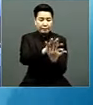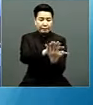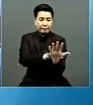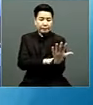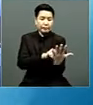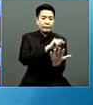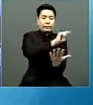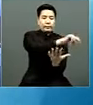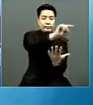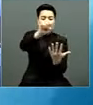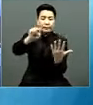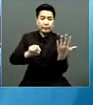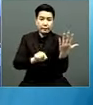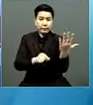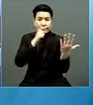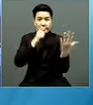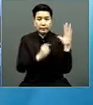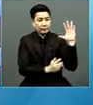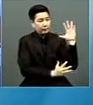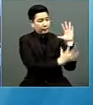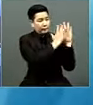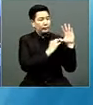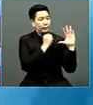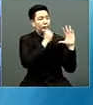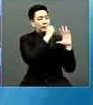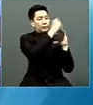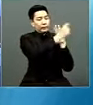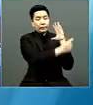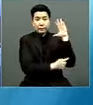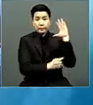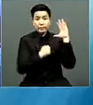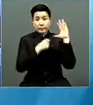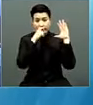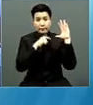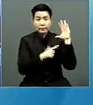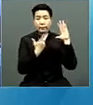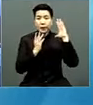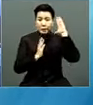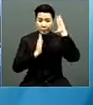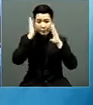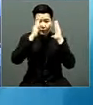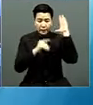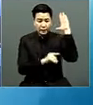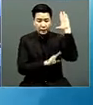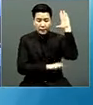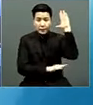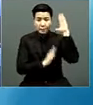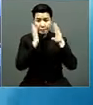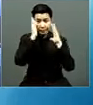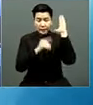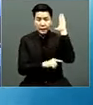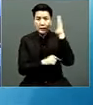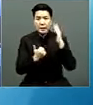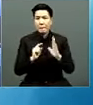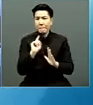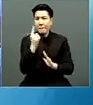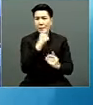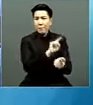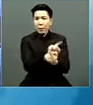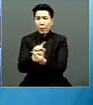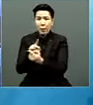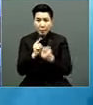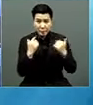ใน เขตรอบชายแดนนะครับก็จะเห็นว่ามาเลเซียนะครับมีตัวเลขของนิวเคสหมายถึงร